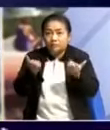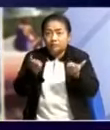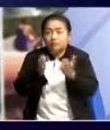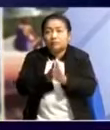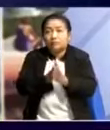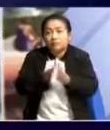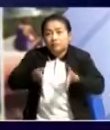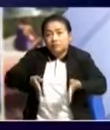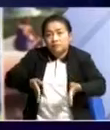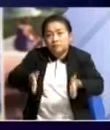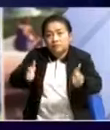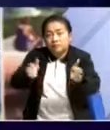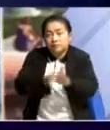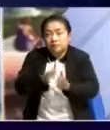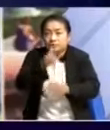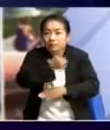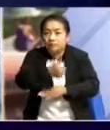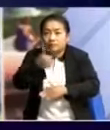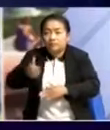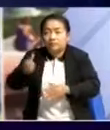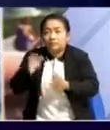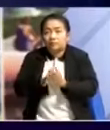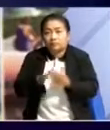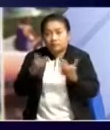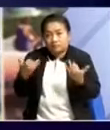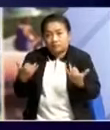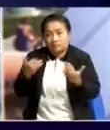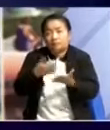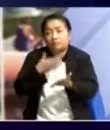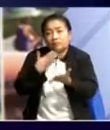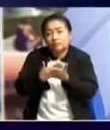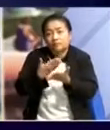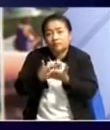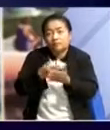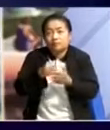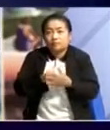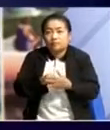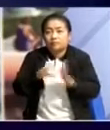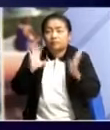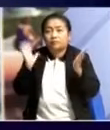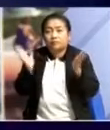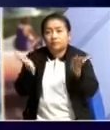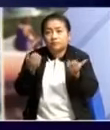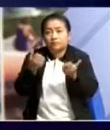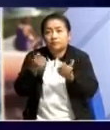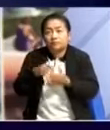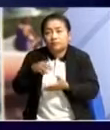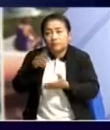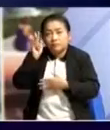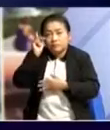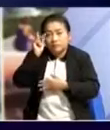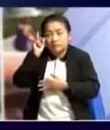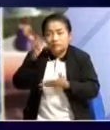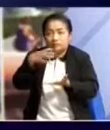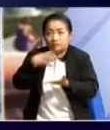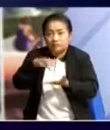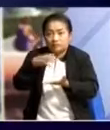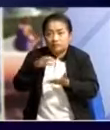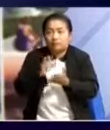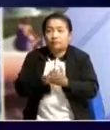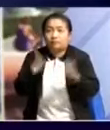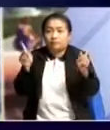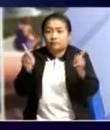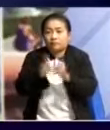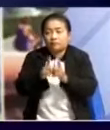ก็สามารถที่จะมีรายได้ไว้จุนเจือครอบครัวไม่เดือดร้อนแล้วค่ะคุณผู้ชม ทั้งวันนี้เป็นข่าวสารที่เราจะติดตามกันในวันนี้นะคะ ค่ะเดี๋ยวเรามาเริ่มต้น